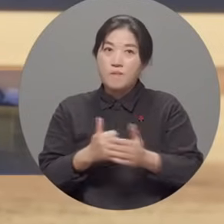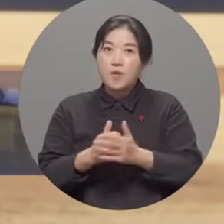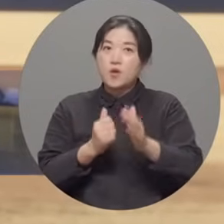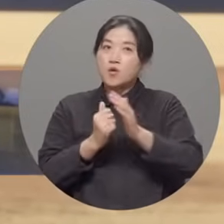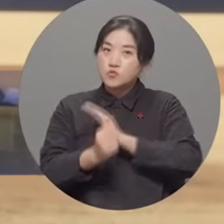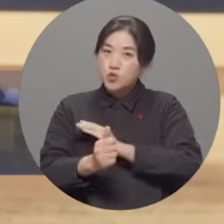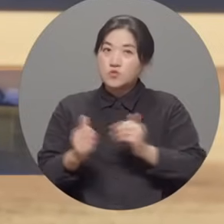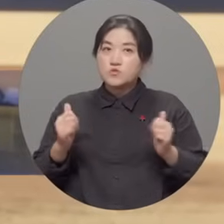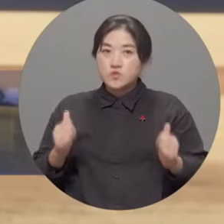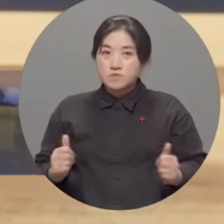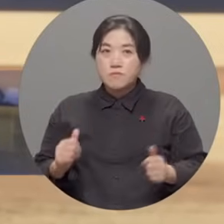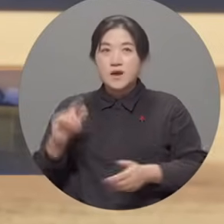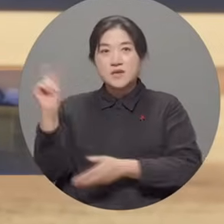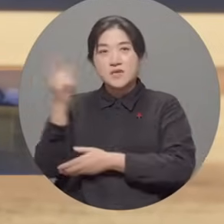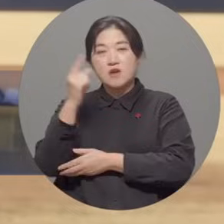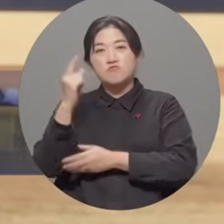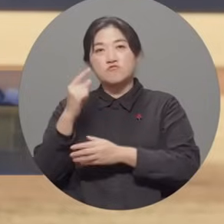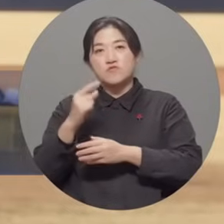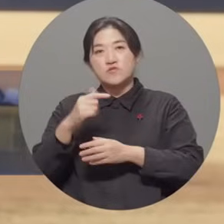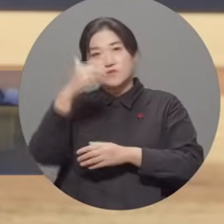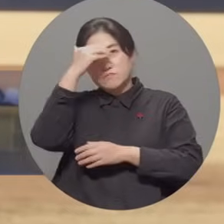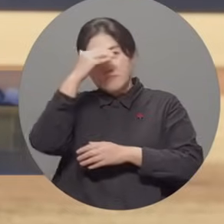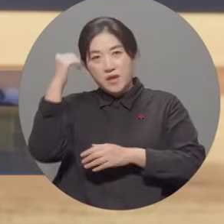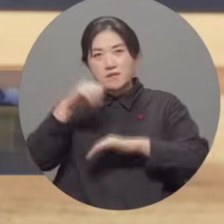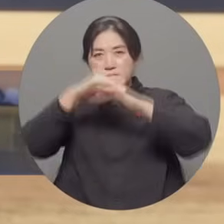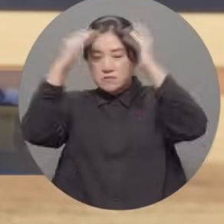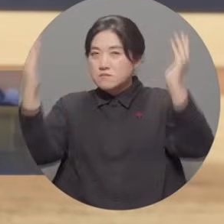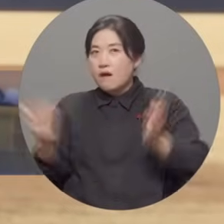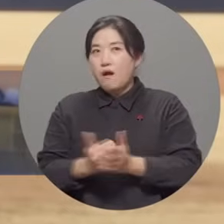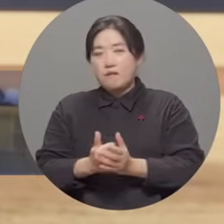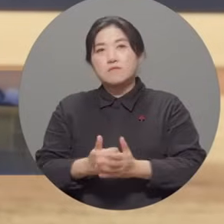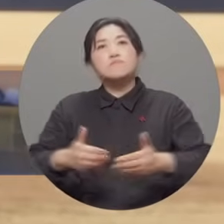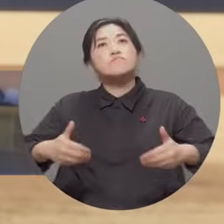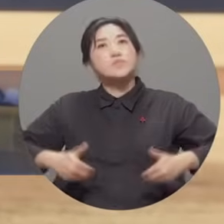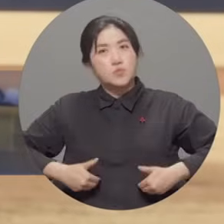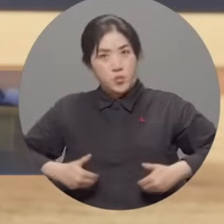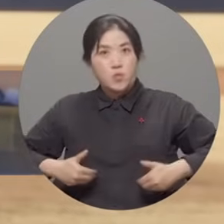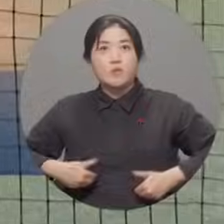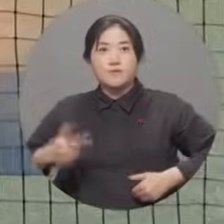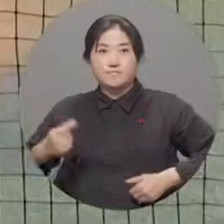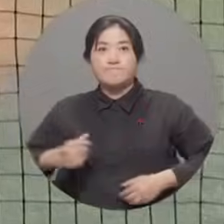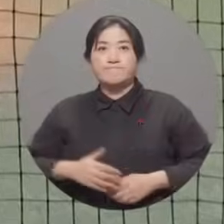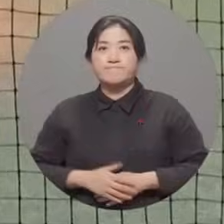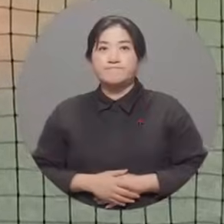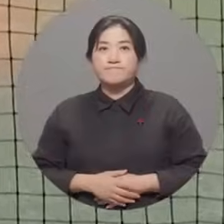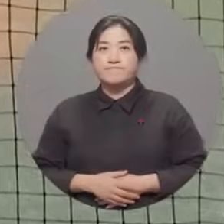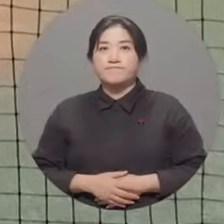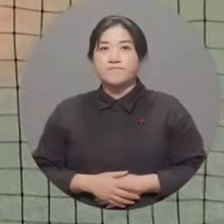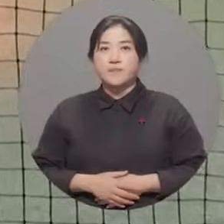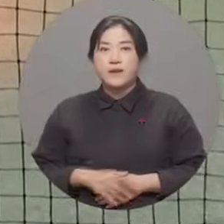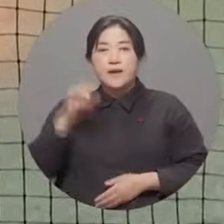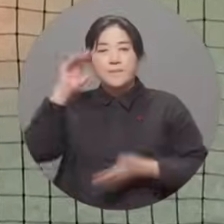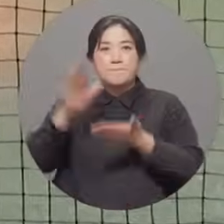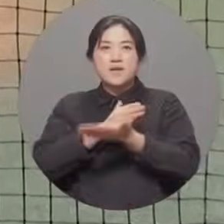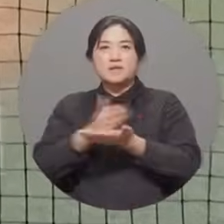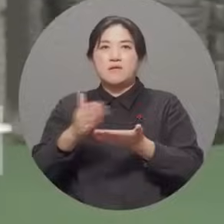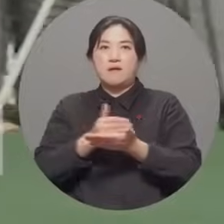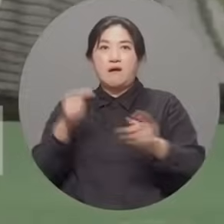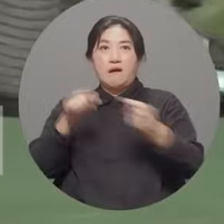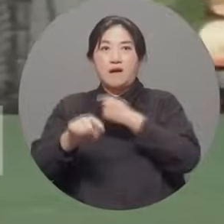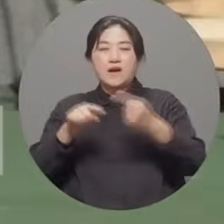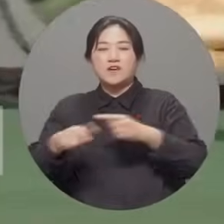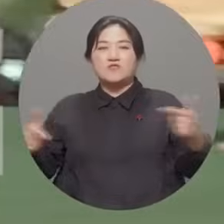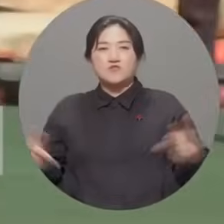치면 선수고 심판이고 야구인들이고 뭐 팬들을 위해서도 이건 필요하다. 판정 시비를 줄이고